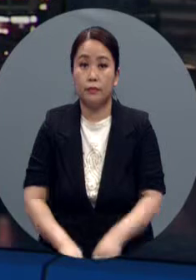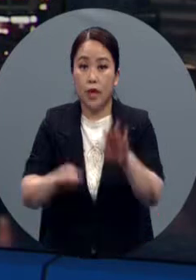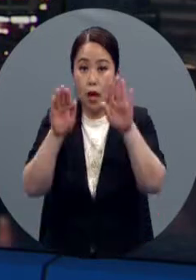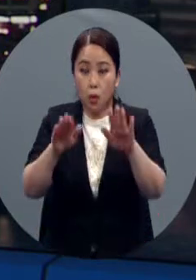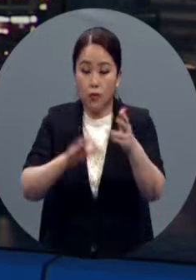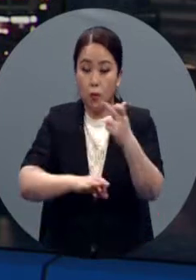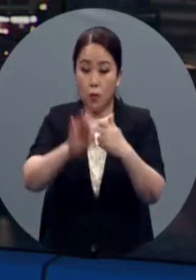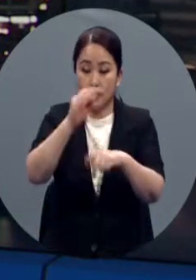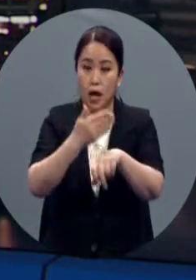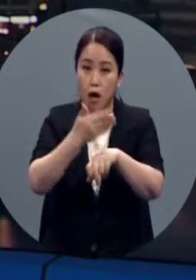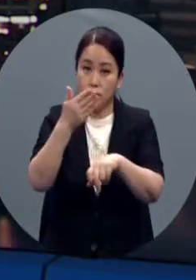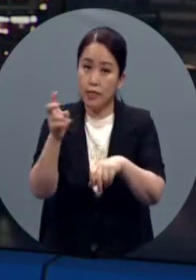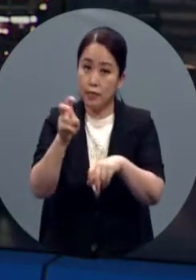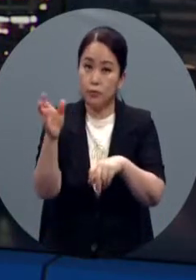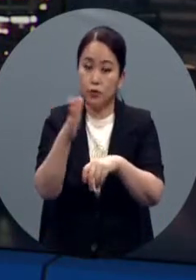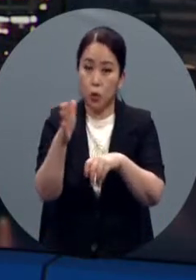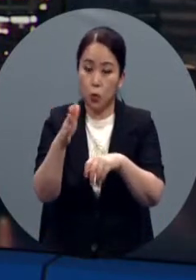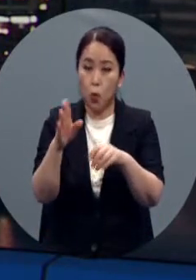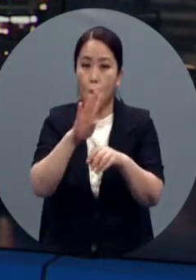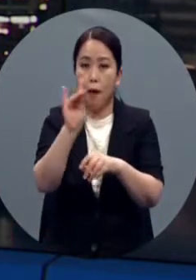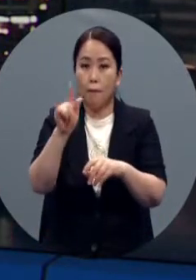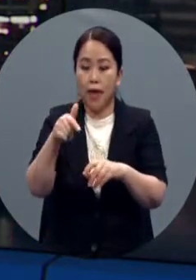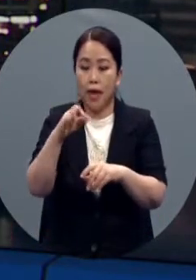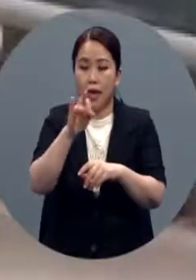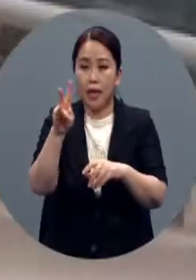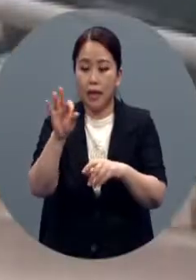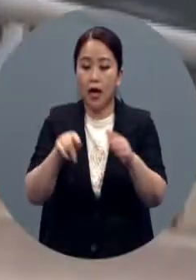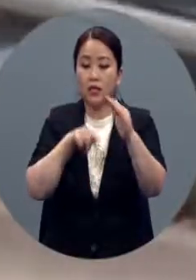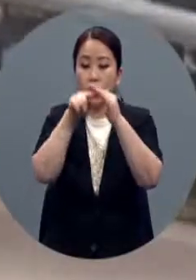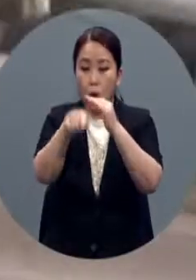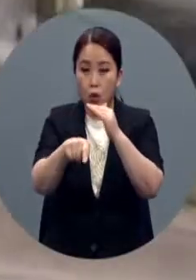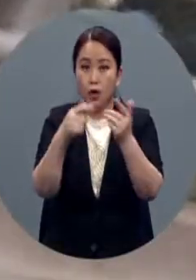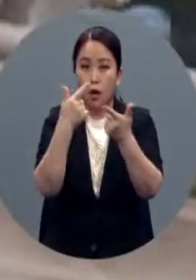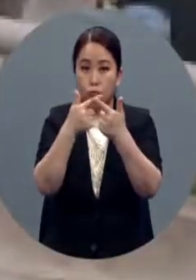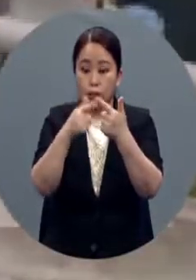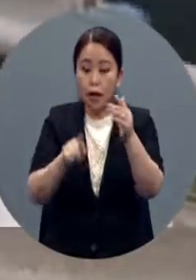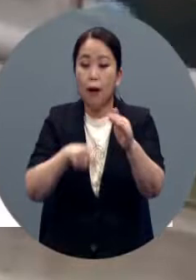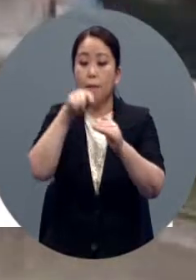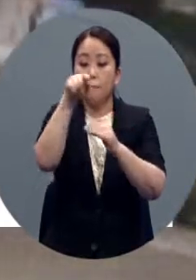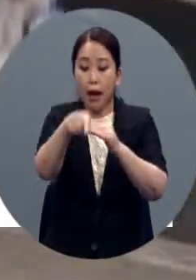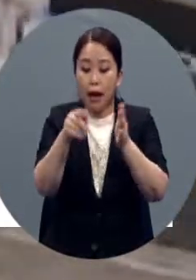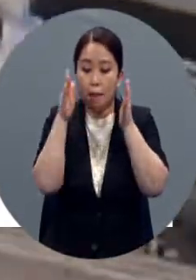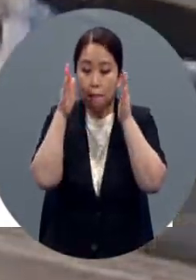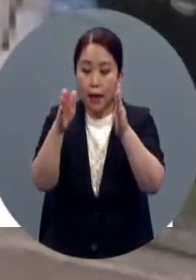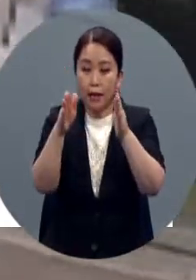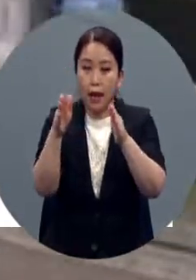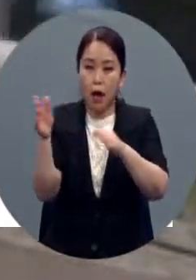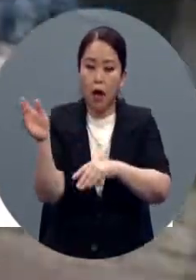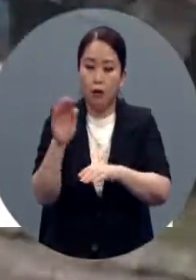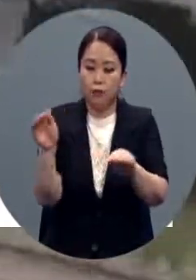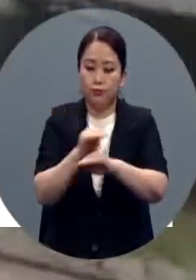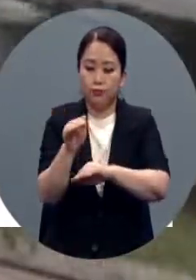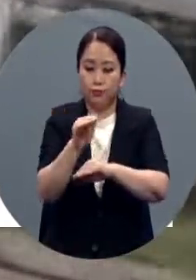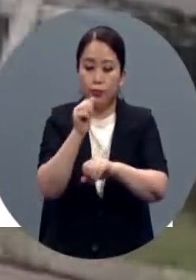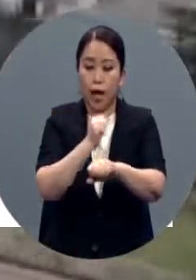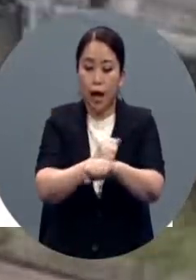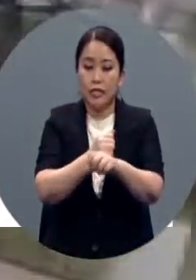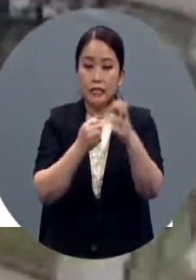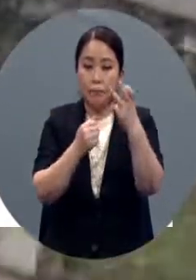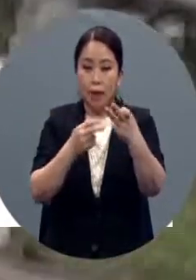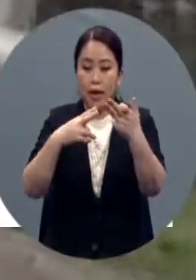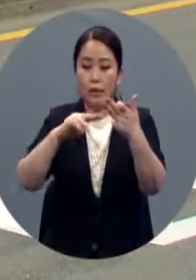오늘 오전 9시 20분 쯤에 백양 터널 부산 외곽 당연한 방면 입구에서 달리던 18 톤 트럭에서 불이 나